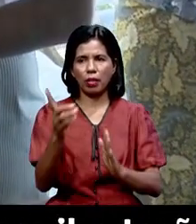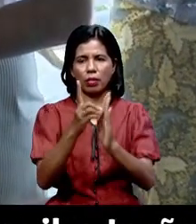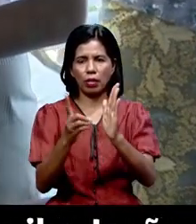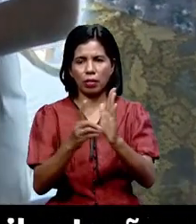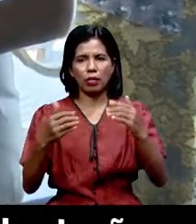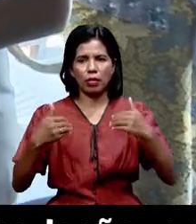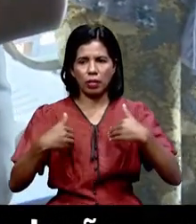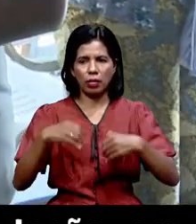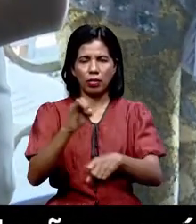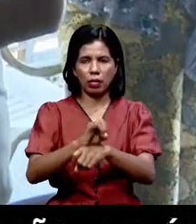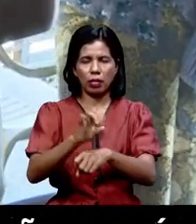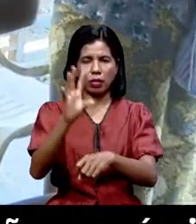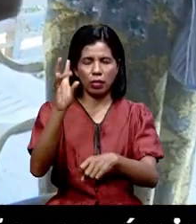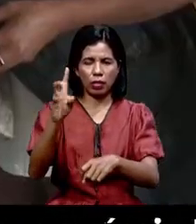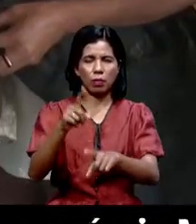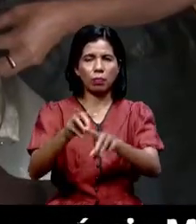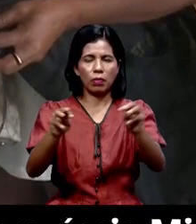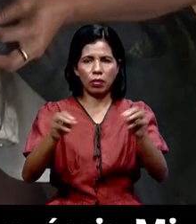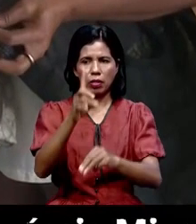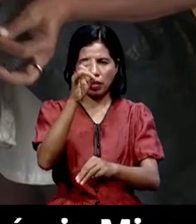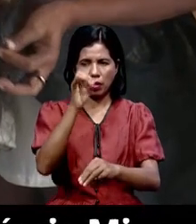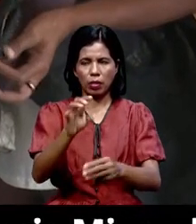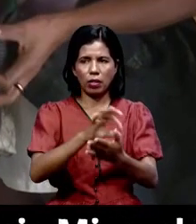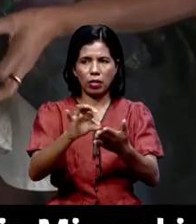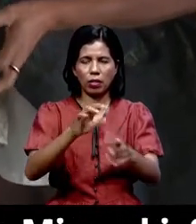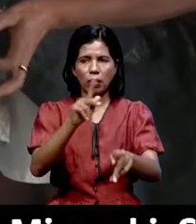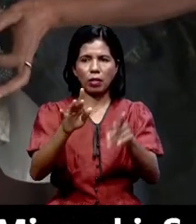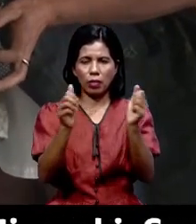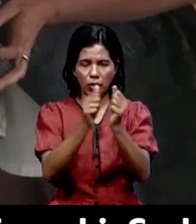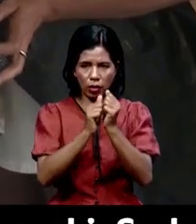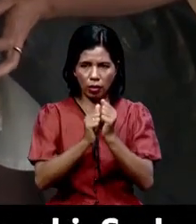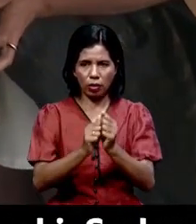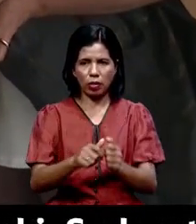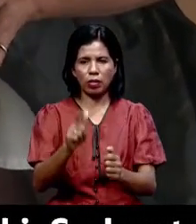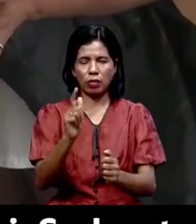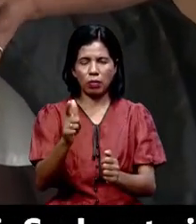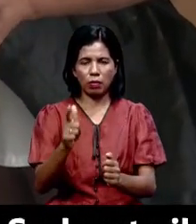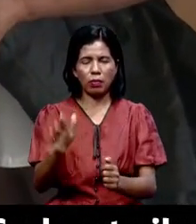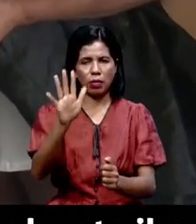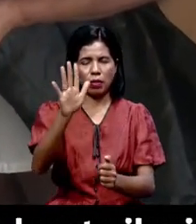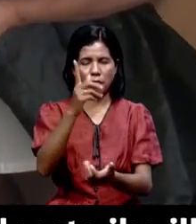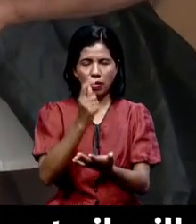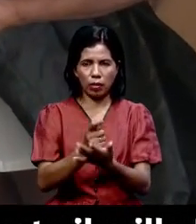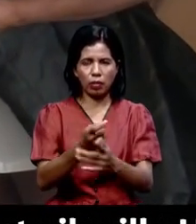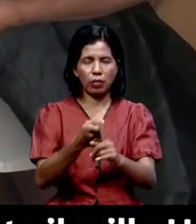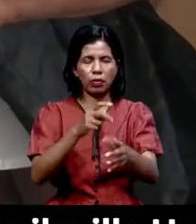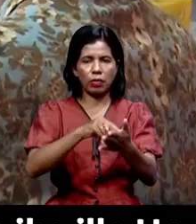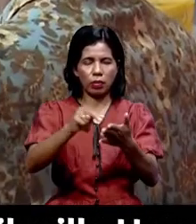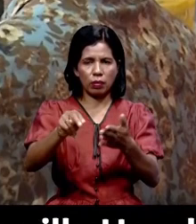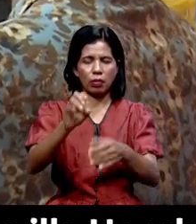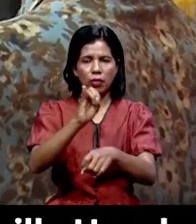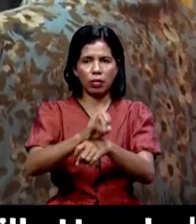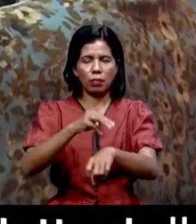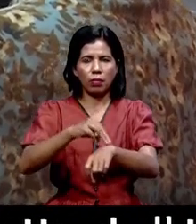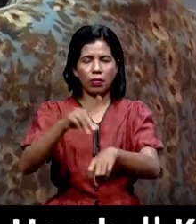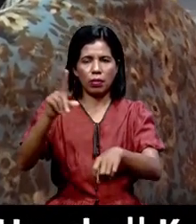iha paroquia hitu iha munisipi dili resista ona sarani hamutuk rihun rorunul resin lima usi numeru ne paroquia